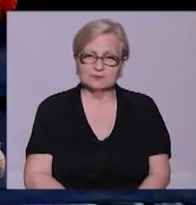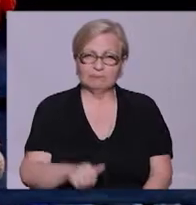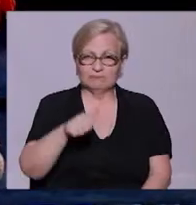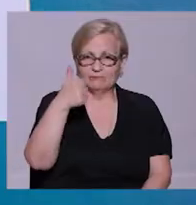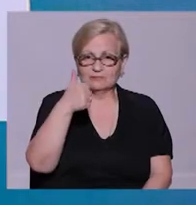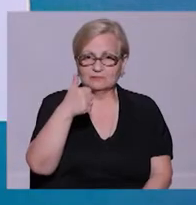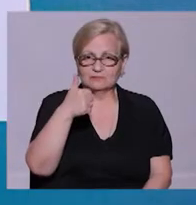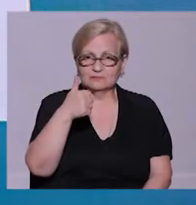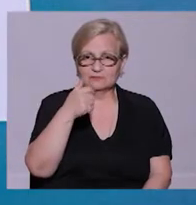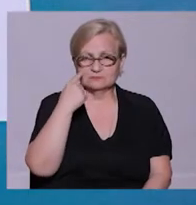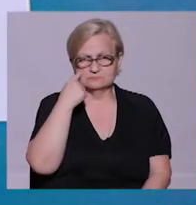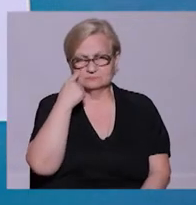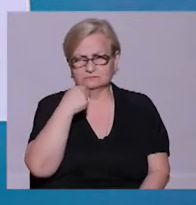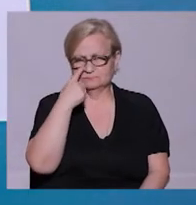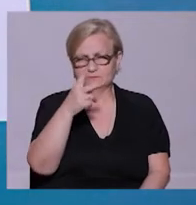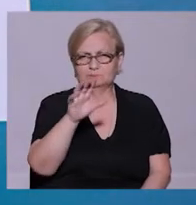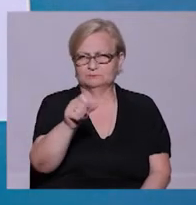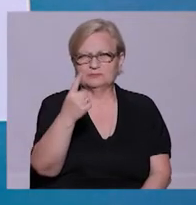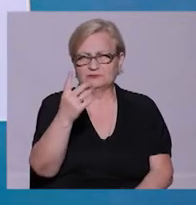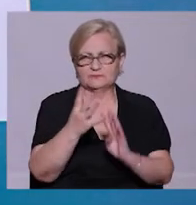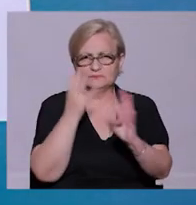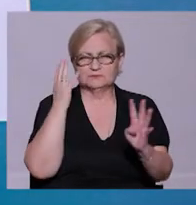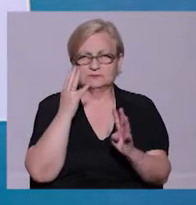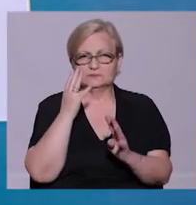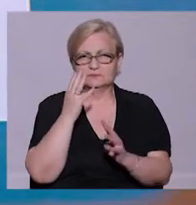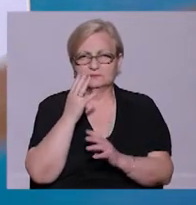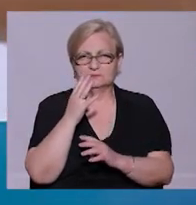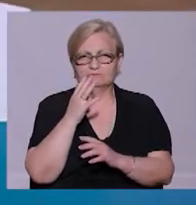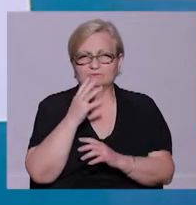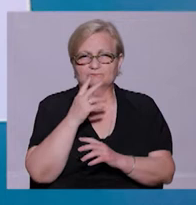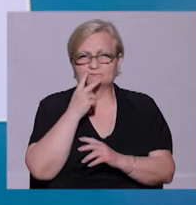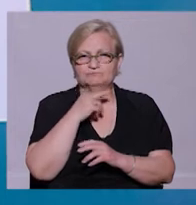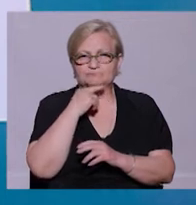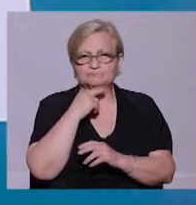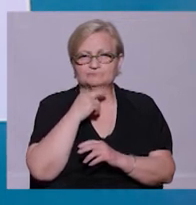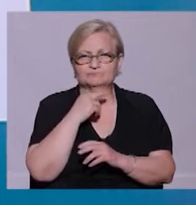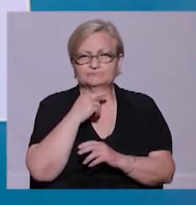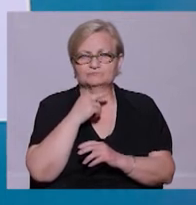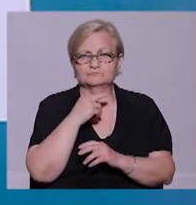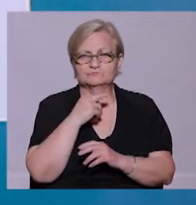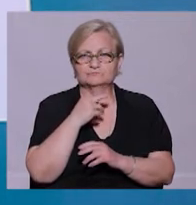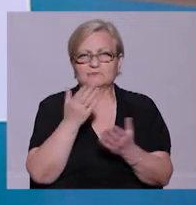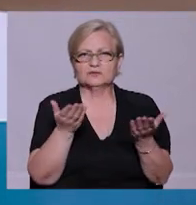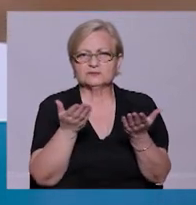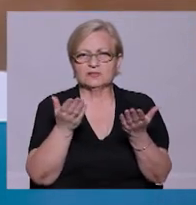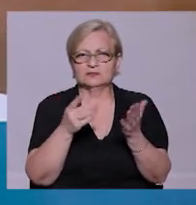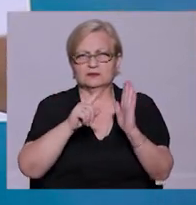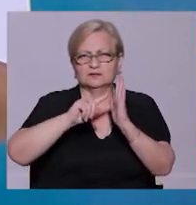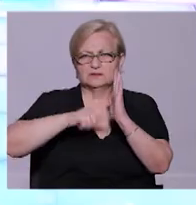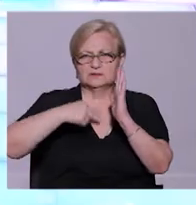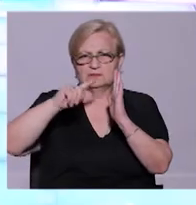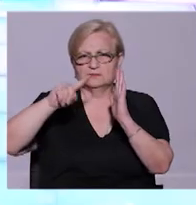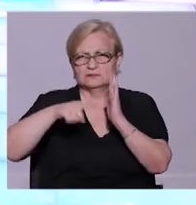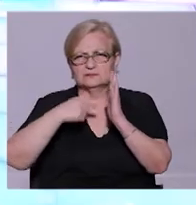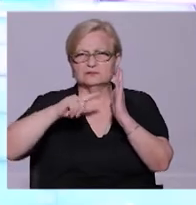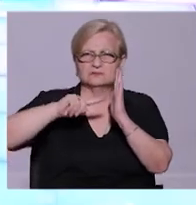პირველი მეპირადად რაც თვალში მხვდება, აბა დააკვირდით თქვენს, სადმე? რომელიმე სასვენი ნიშანს